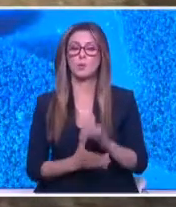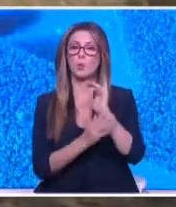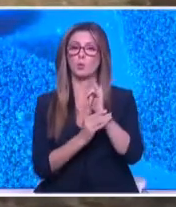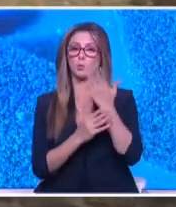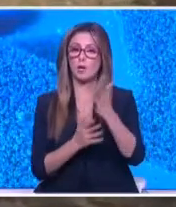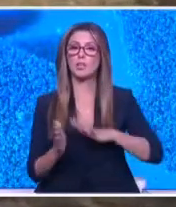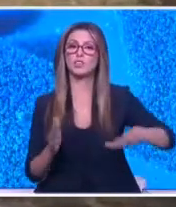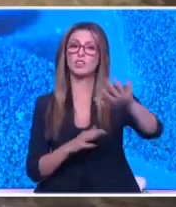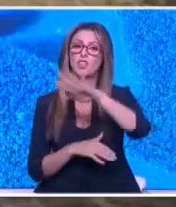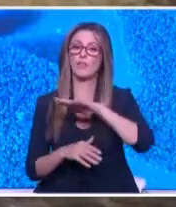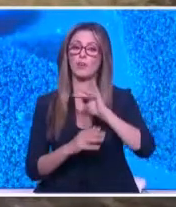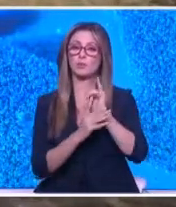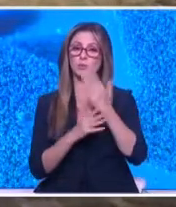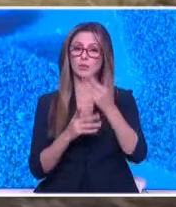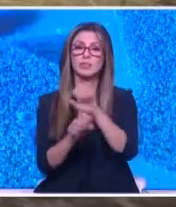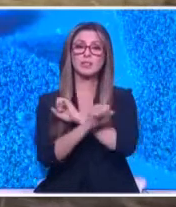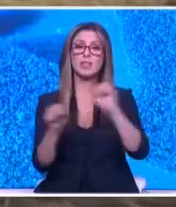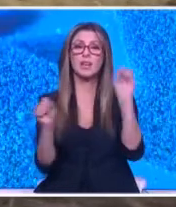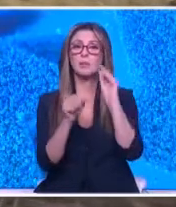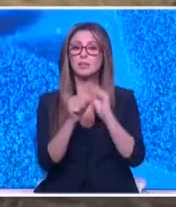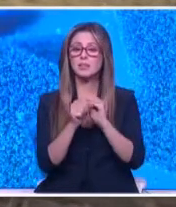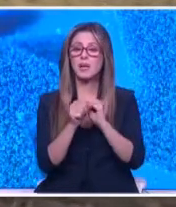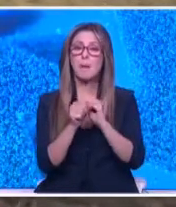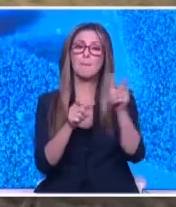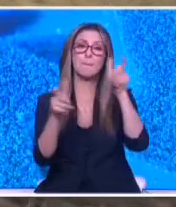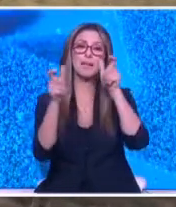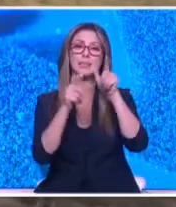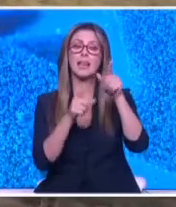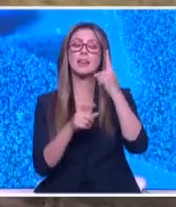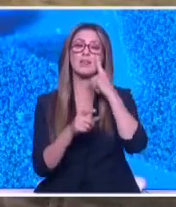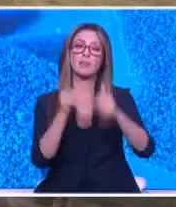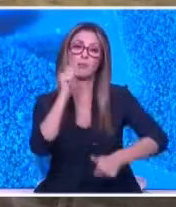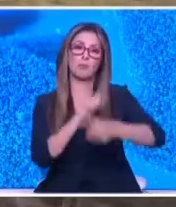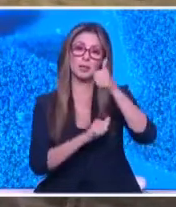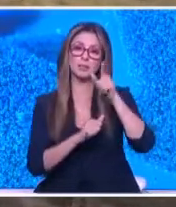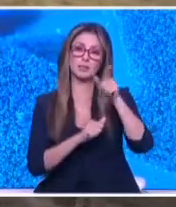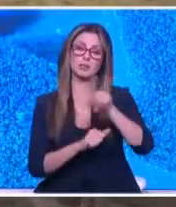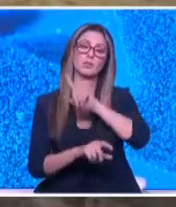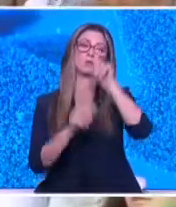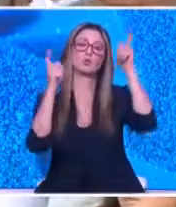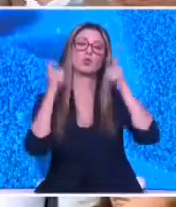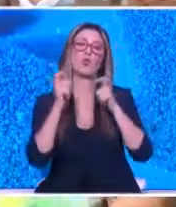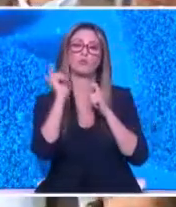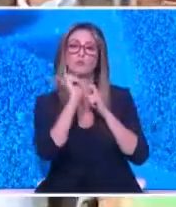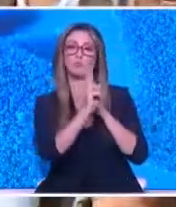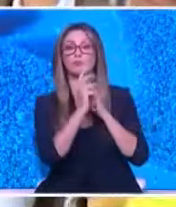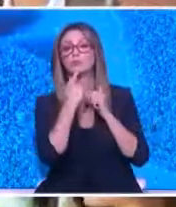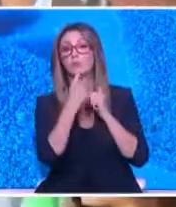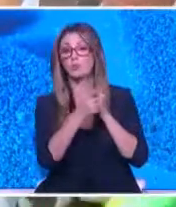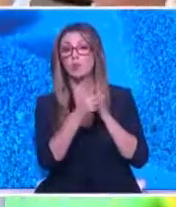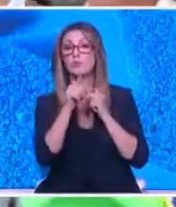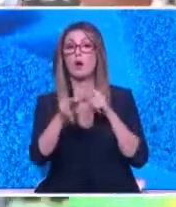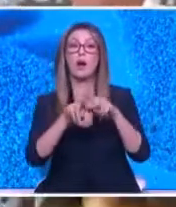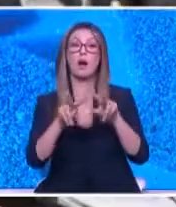Uzmanlar ve çevre aktivistleri tahribatla ilgili Brezilya Devlet Başkanı Bolsonaro'yu sorumlu tutuyor. Bolsonaro,